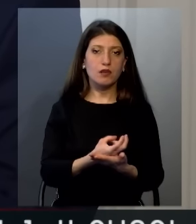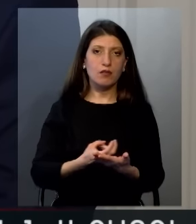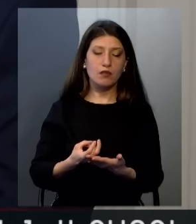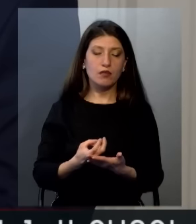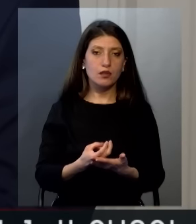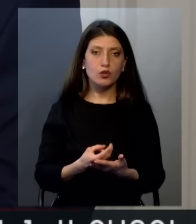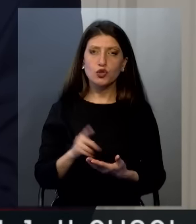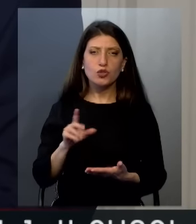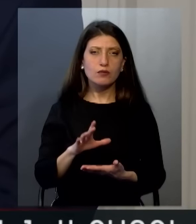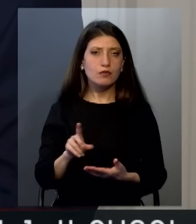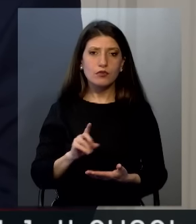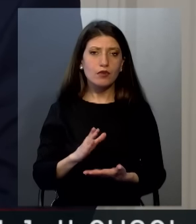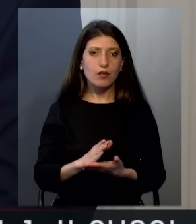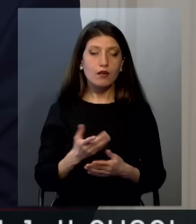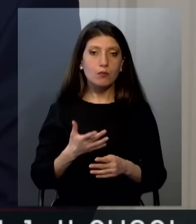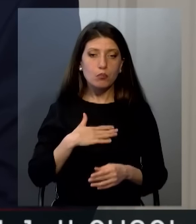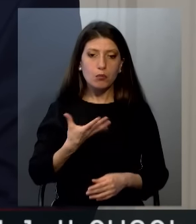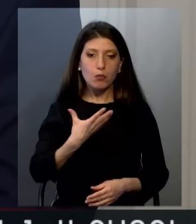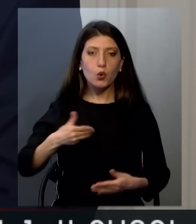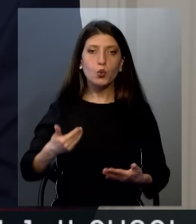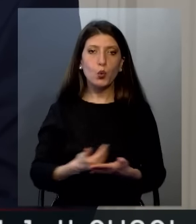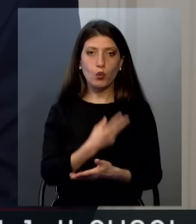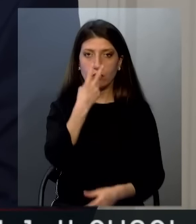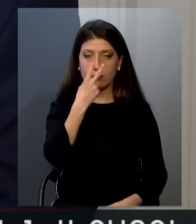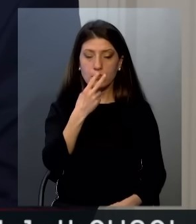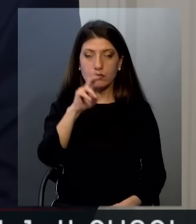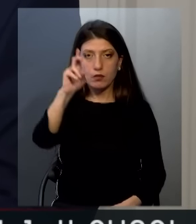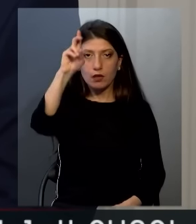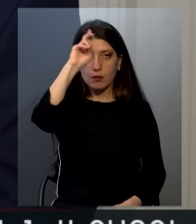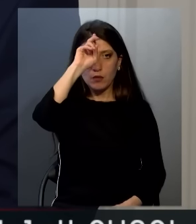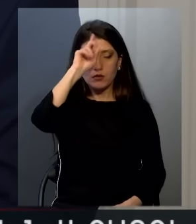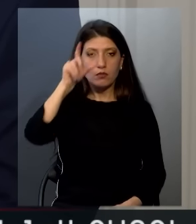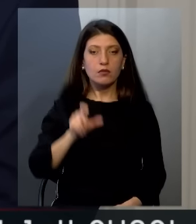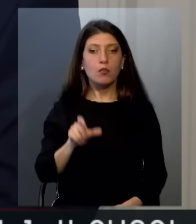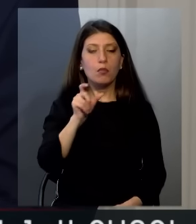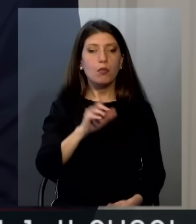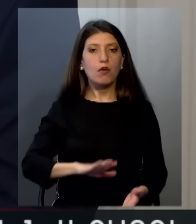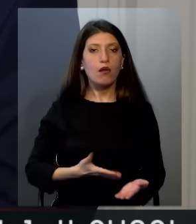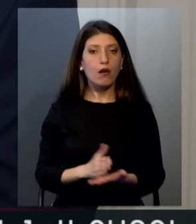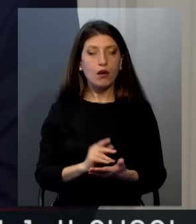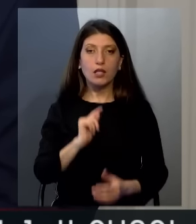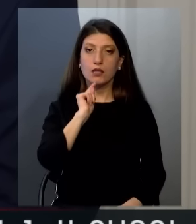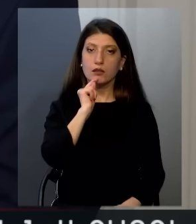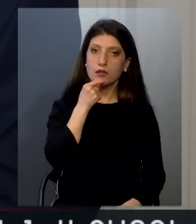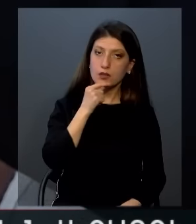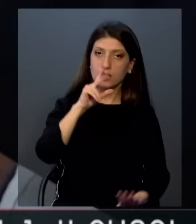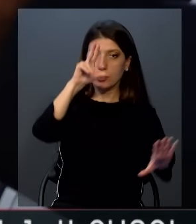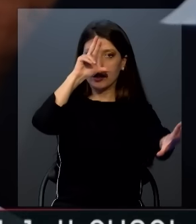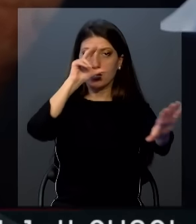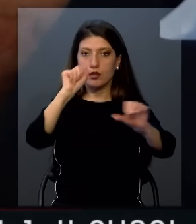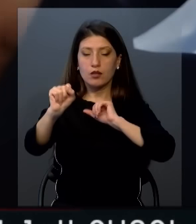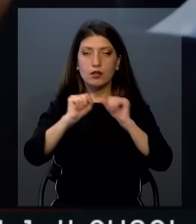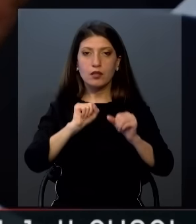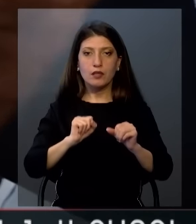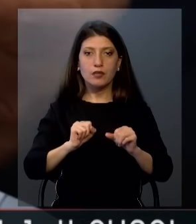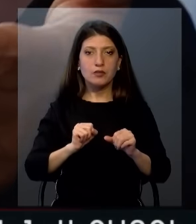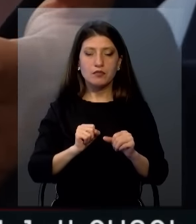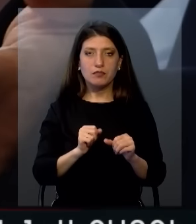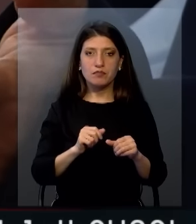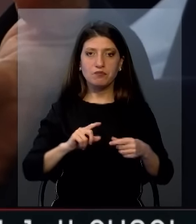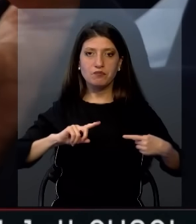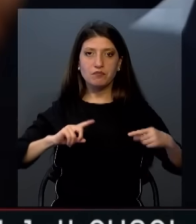պահը այն է, որ մենք նորից տեսնում ենք պետության և քաղաքական և տնտեսական իշխանությունների սերտաշման